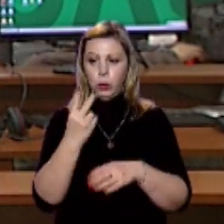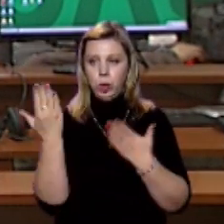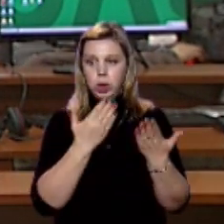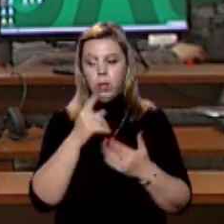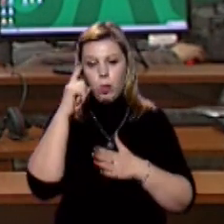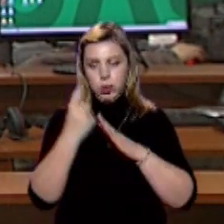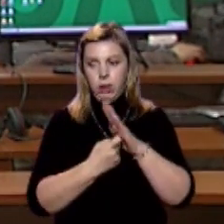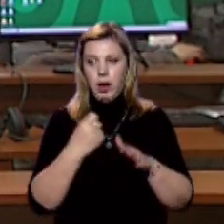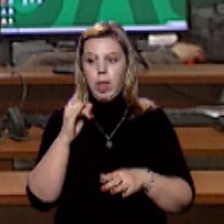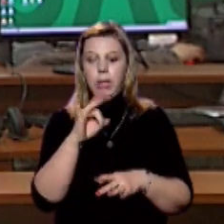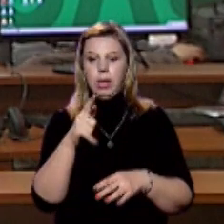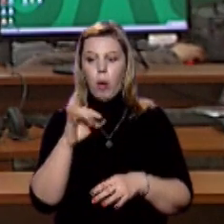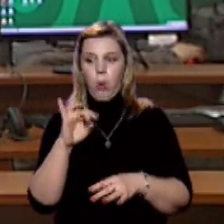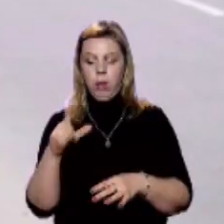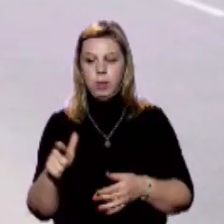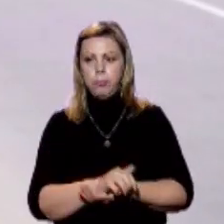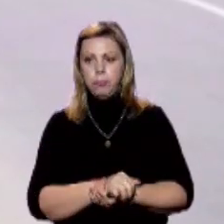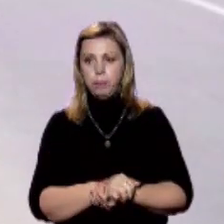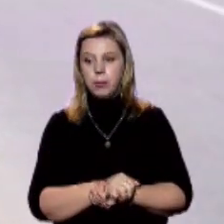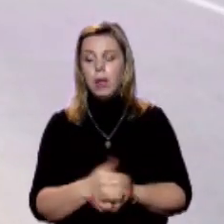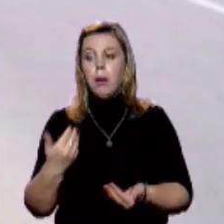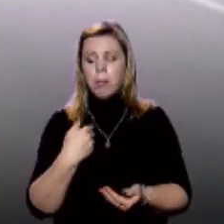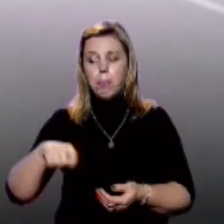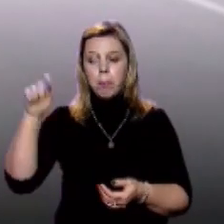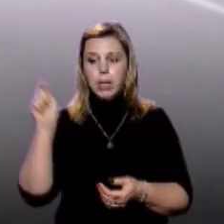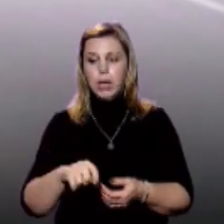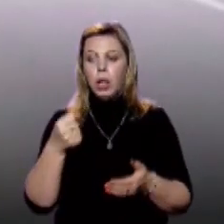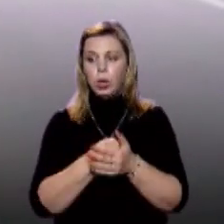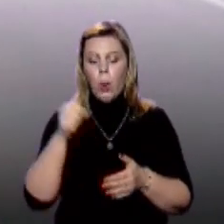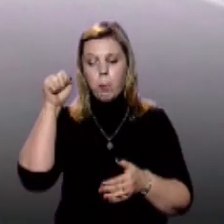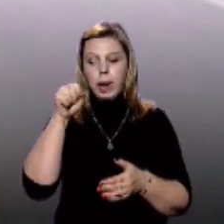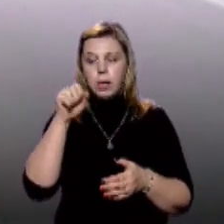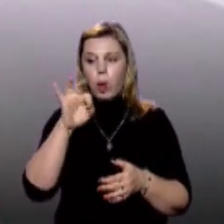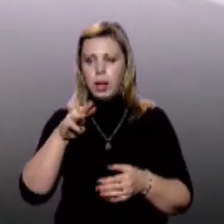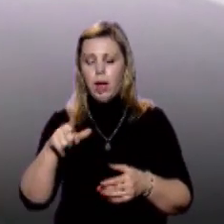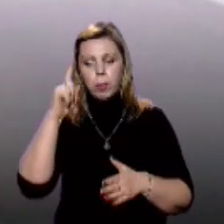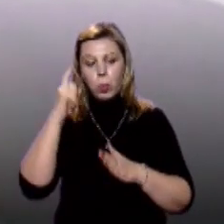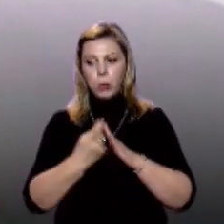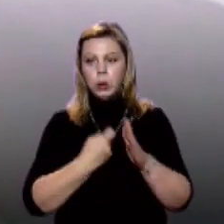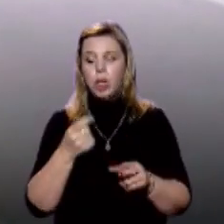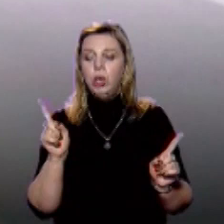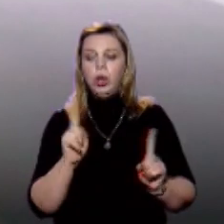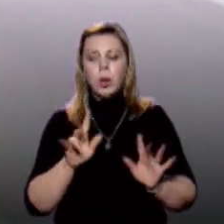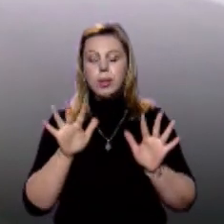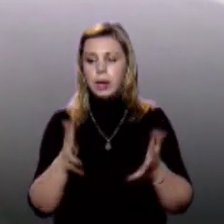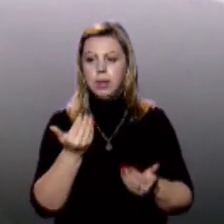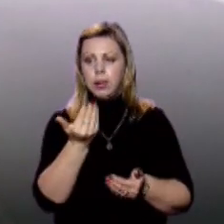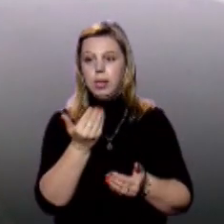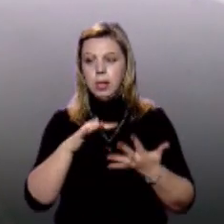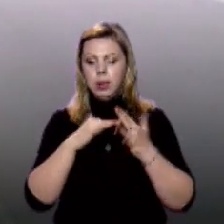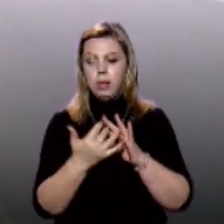читанні, дізнавалася Ірина Олах. Ми приїхали до Баранинської ОТГ, аби дізнатися, що станеться з